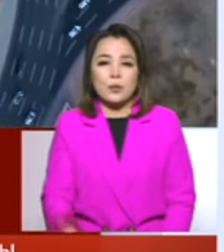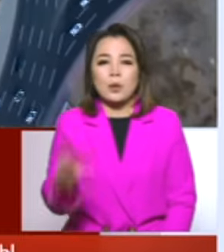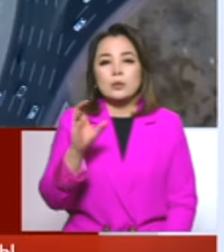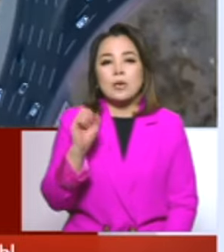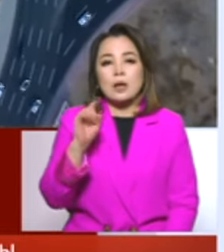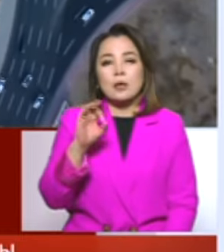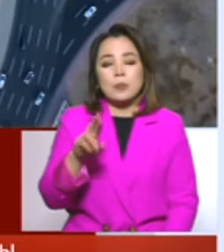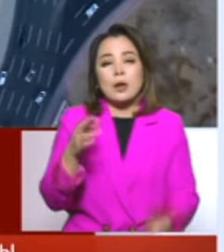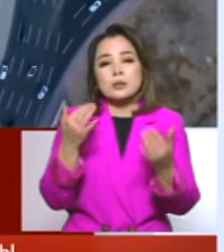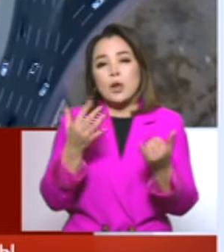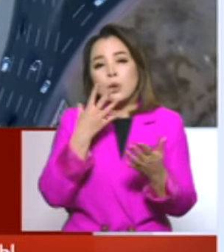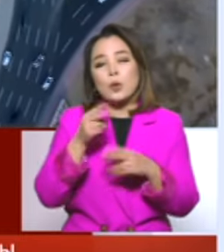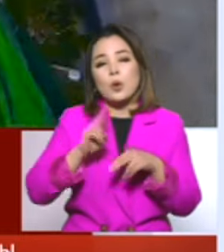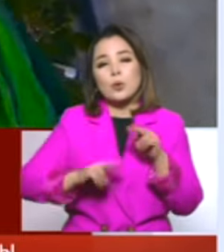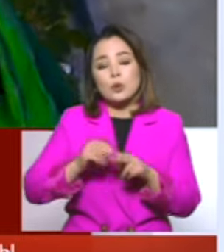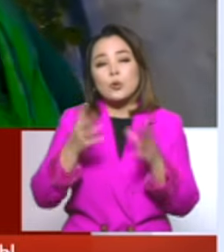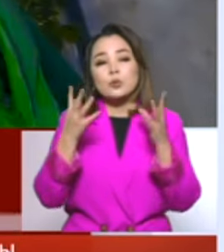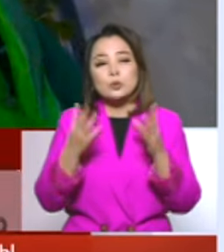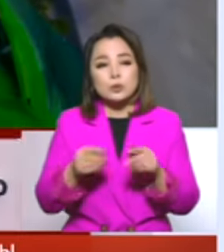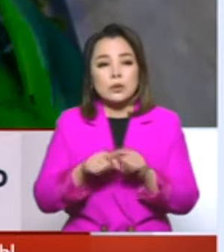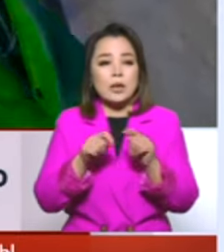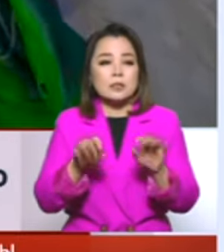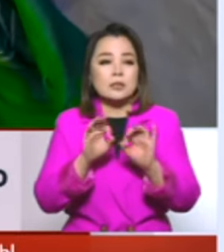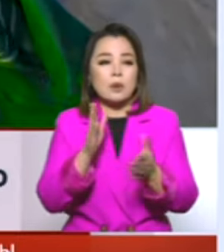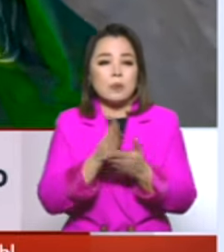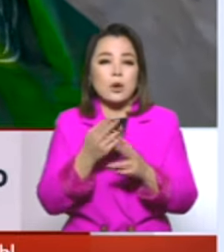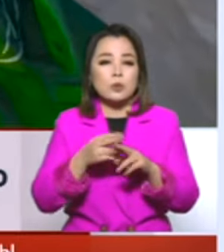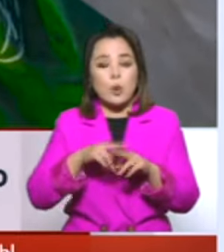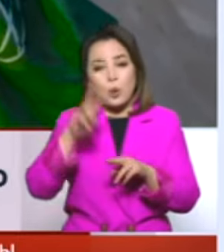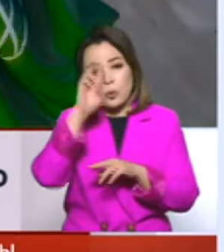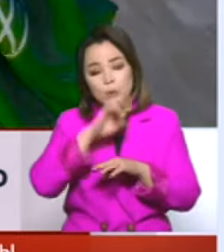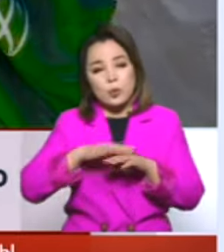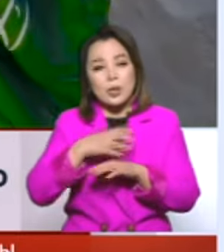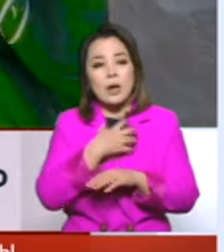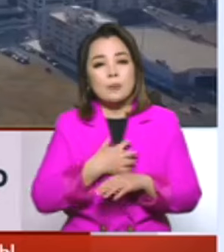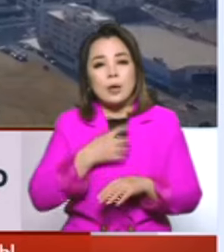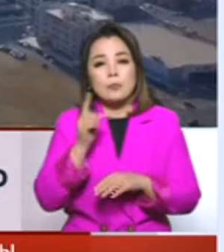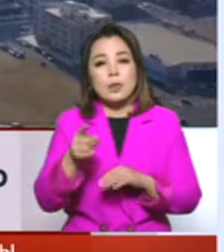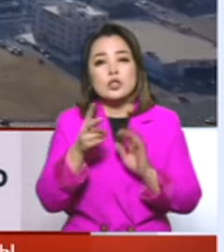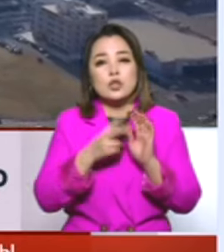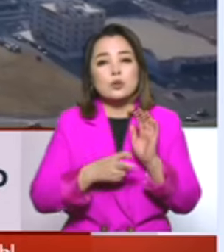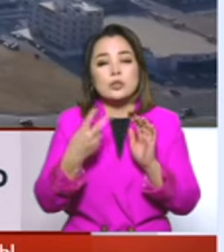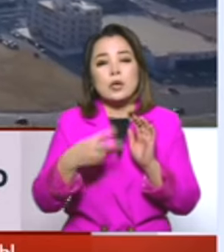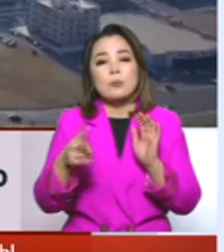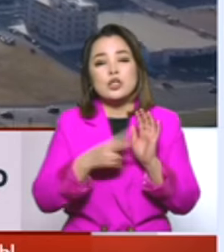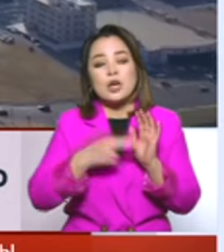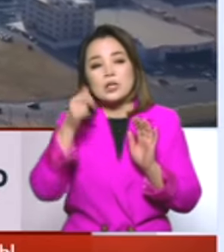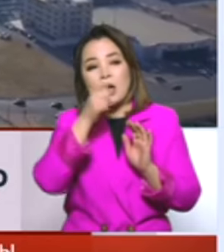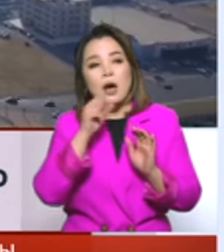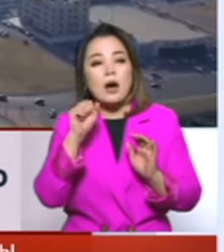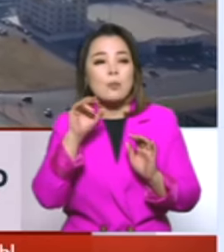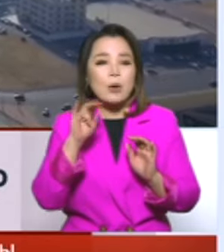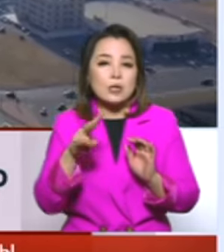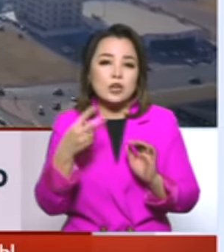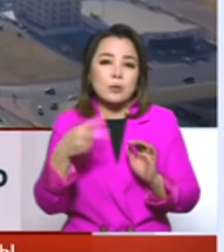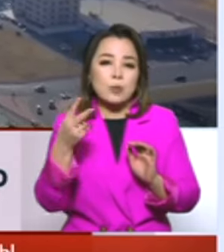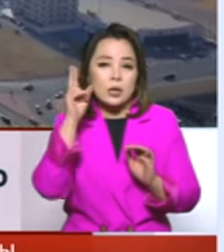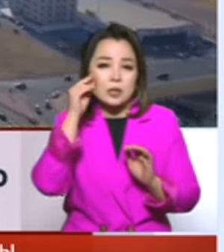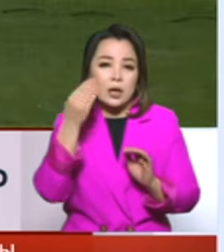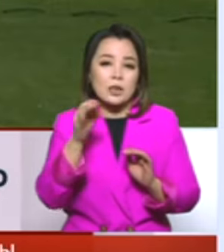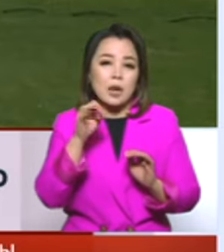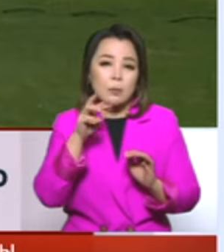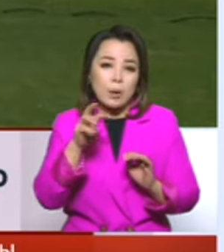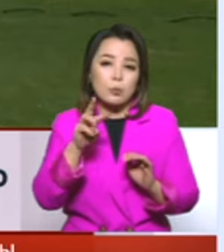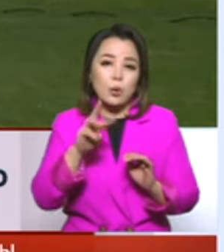Сауд Арабиясы бүгін өзінің құрылған күнін атап өтіп жатыр. Бұл корольдіктің негізін 1727 жылы ақпанның 22-сінде